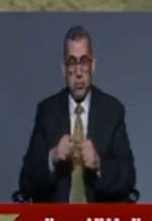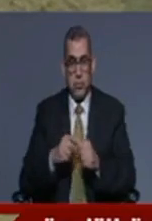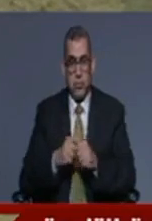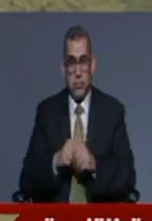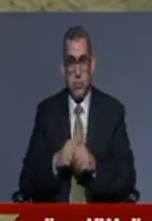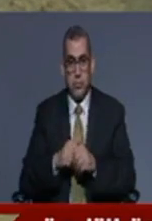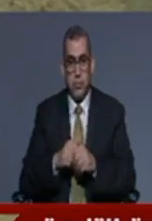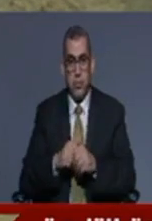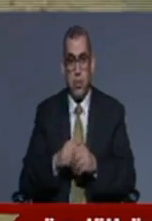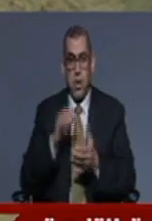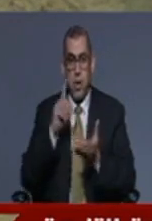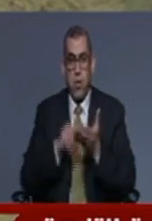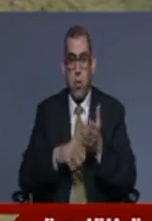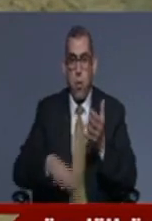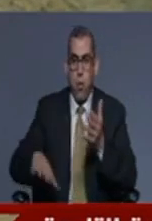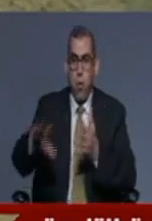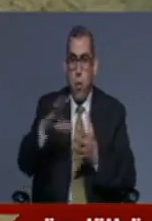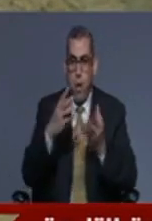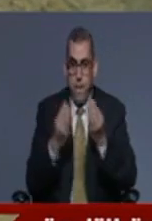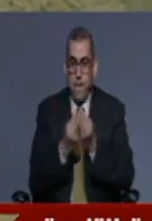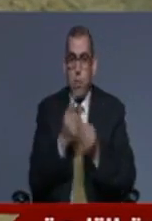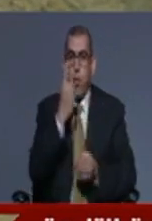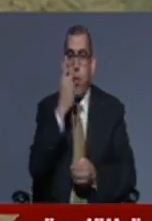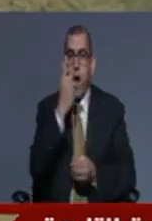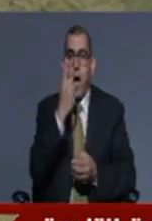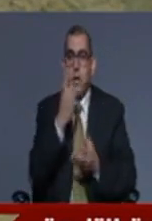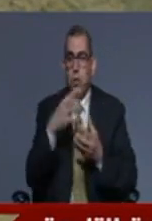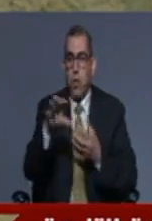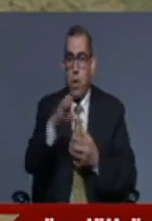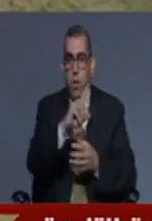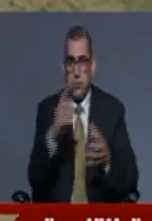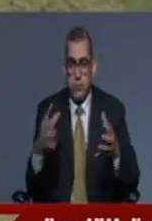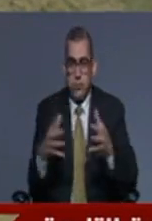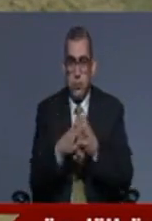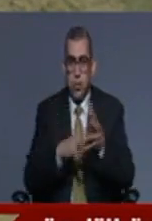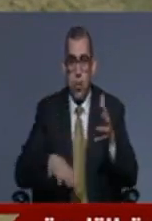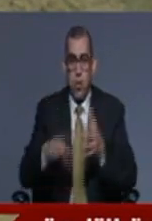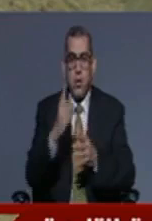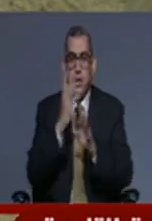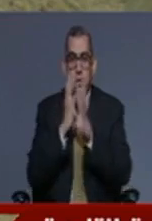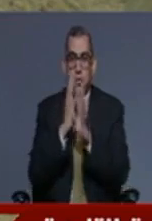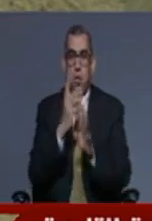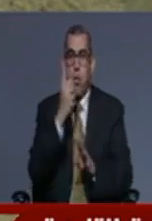علينا أن نوحد مواقفنا الجماعية. يجب أن يتوفر لدينا موقفا جماعيا